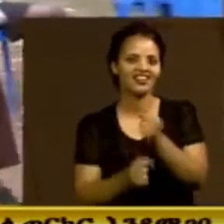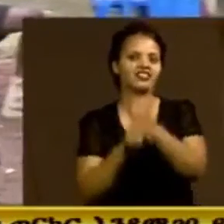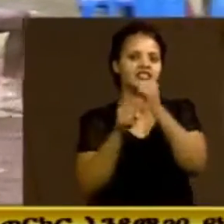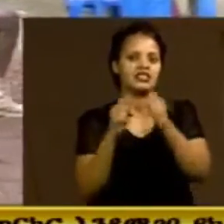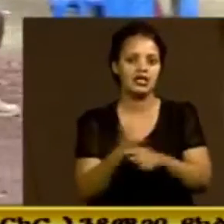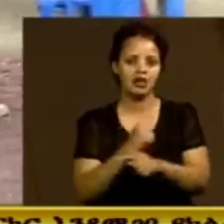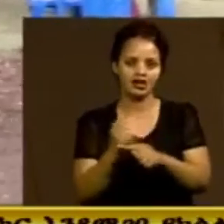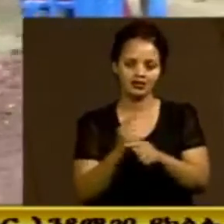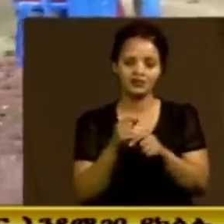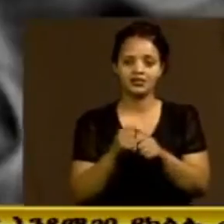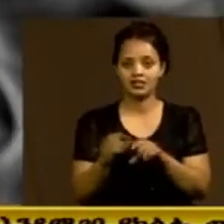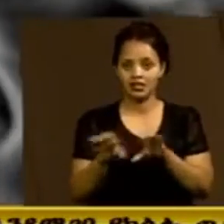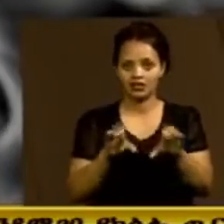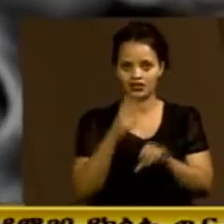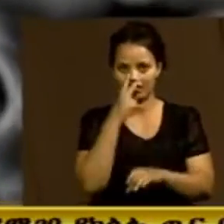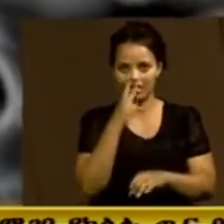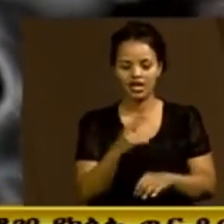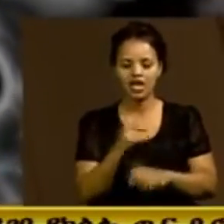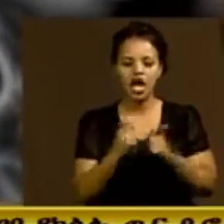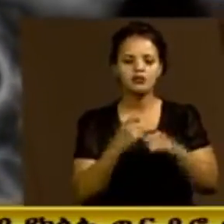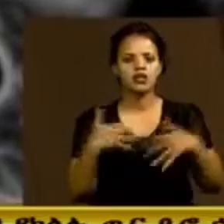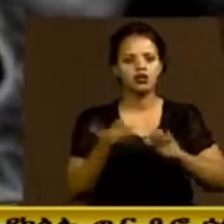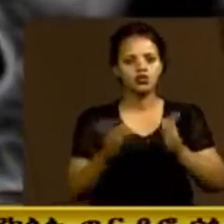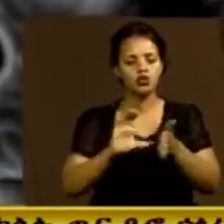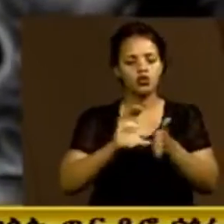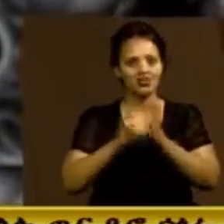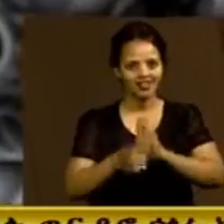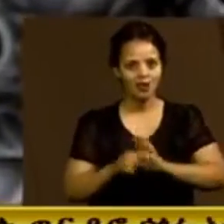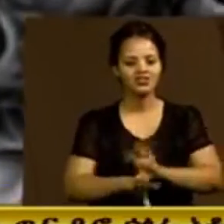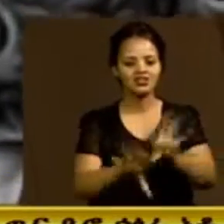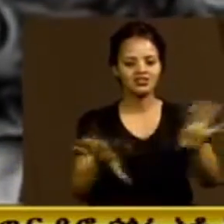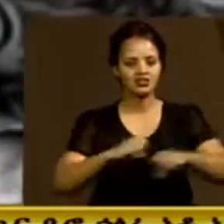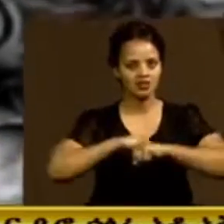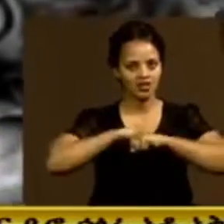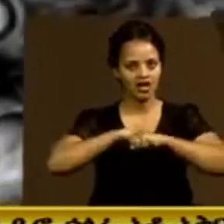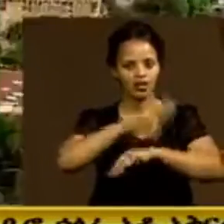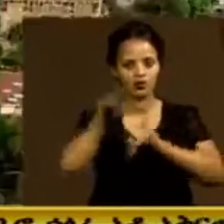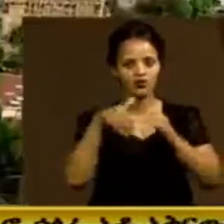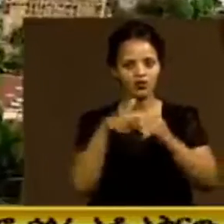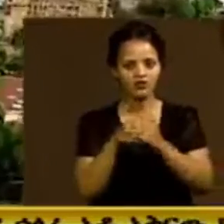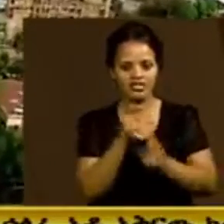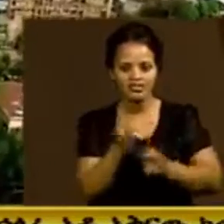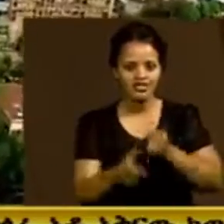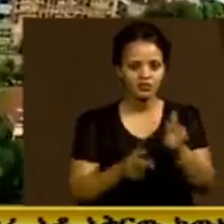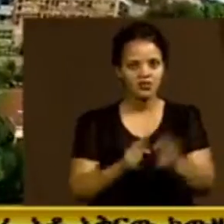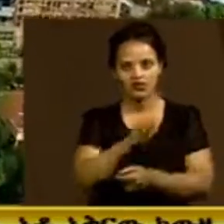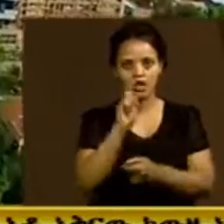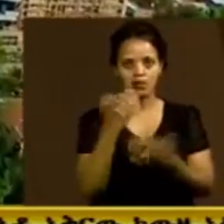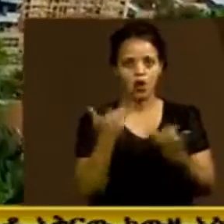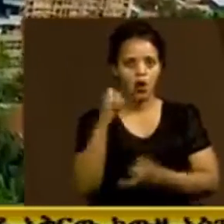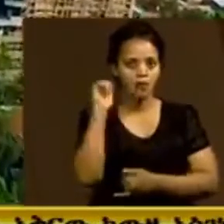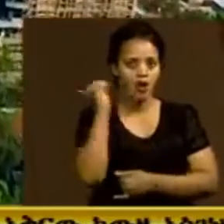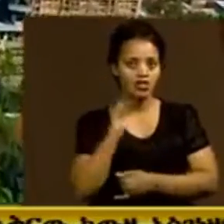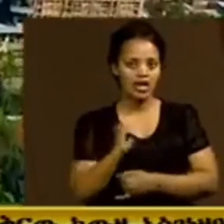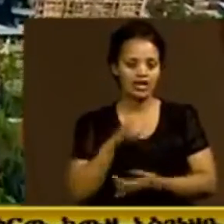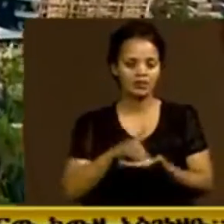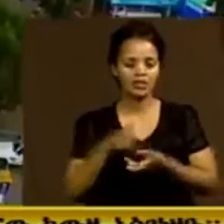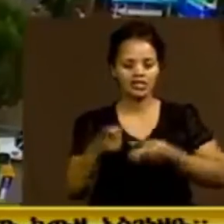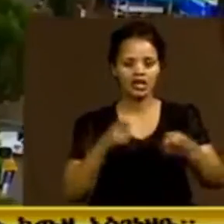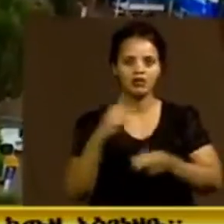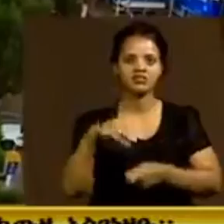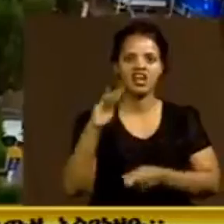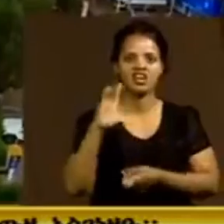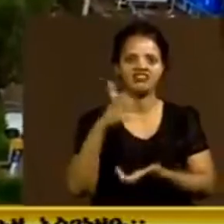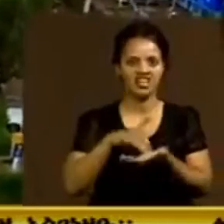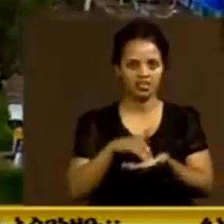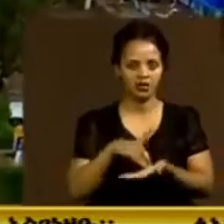ተግባራትንም ሲከውኑ ይስተዋላል። የዓለም ስጋት የሆነውን የኮሮና ወረርሽኝ መከላከል የሁሉንም ርብርብ ይጠይቃል። በአዋሳ ከተማ አስተዳደር በምስራቅ ክፍለ